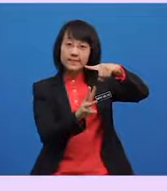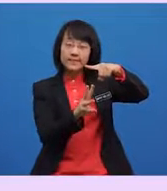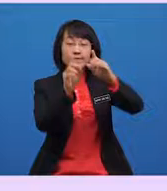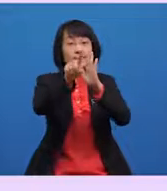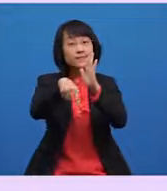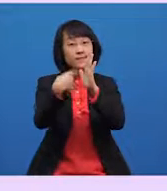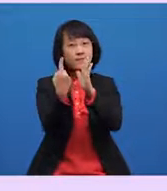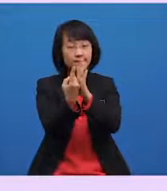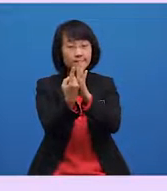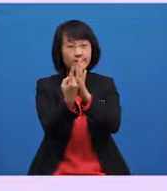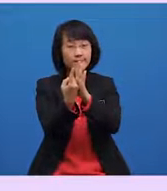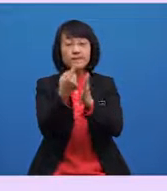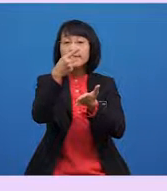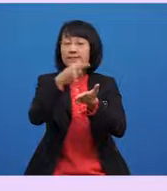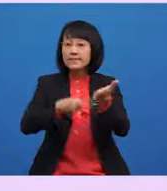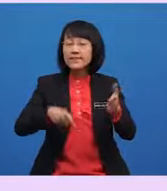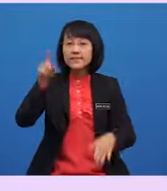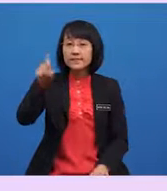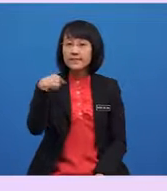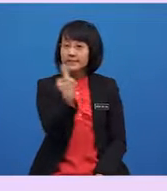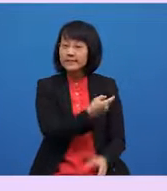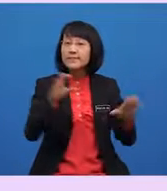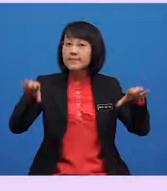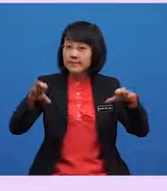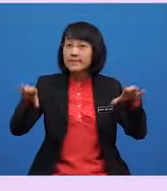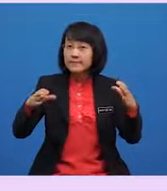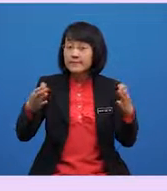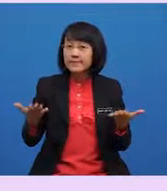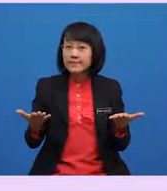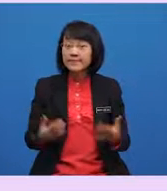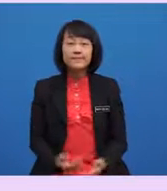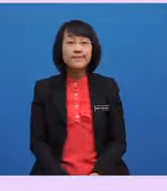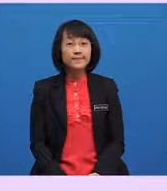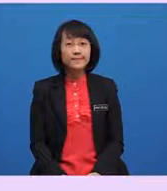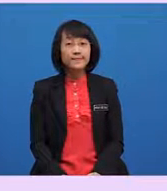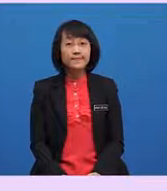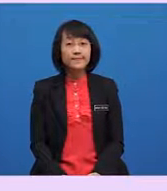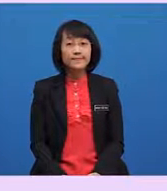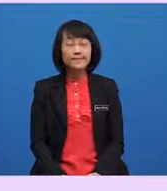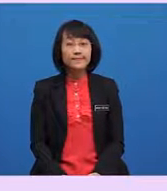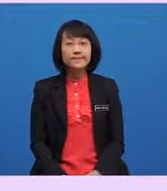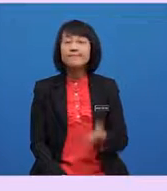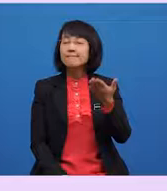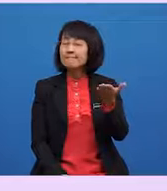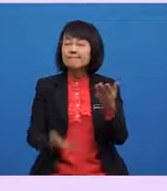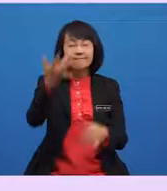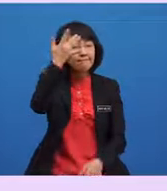1/6 jam. Apa yang perlu kita lakukan ya? Kamu memang